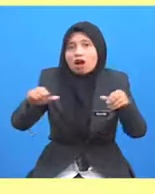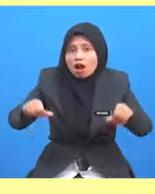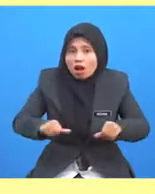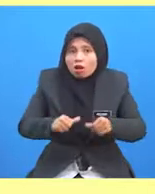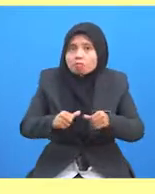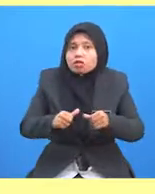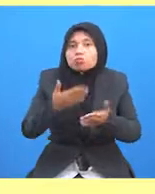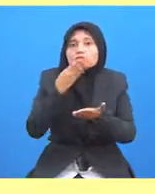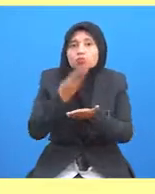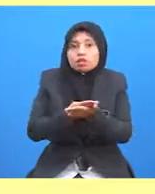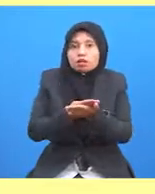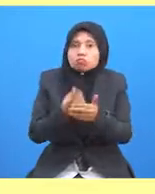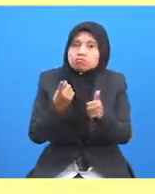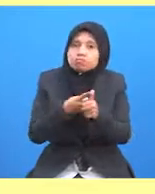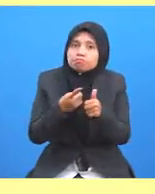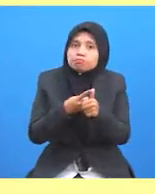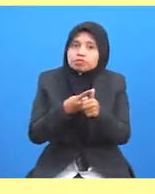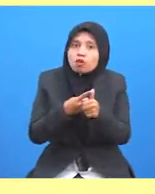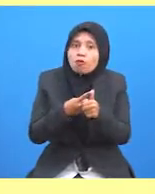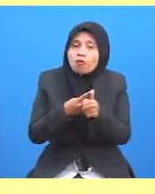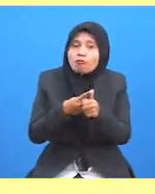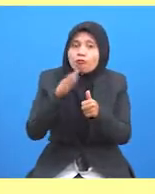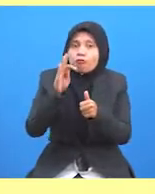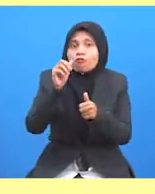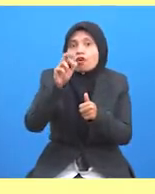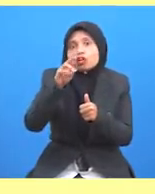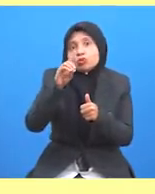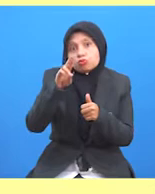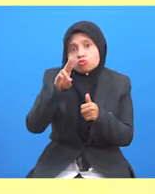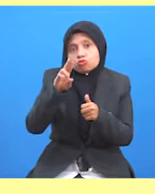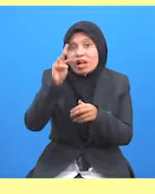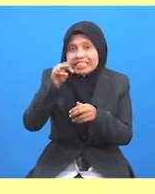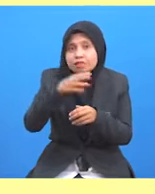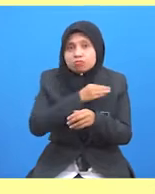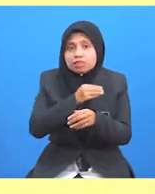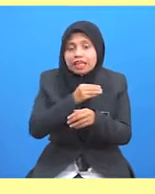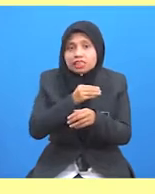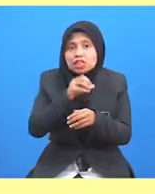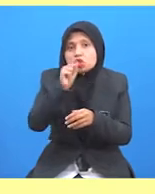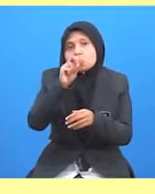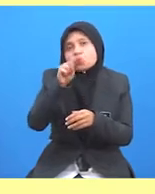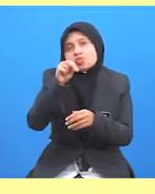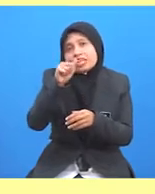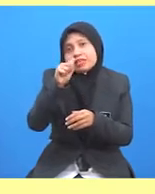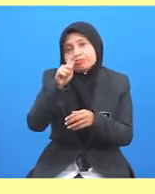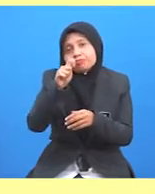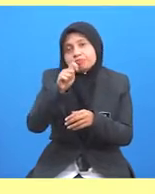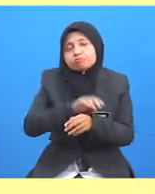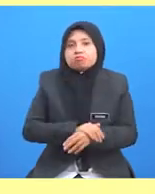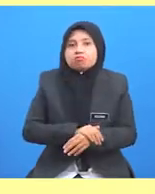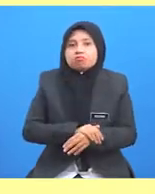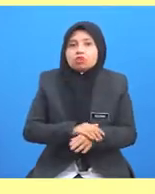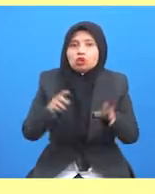niat untuk mendekatkan diri kepada Allah. Amal soleh terdiri daripada perkara fardu